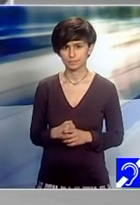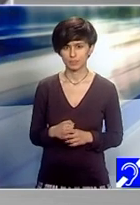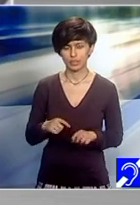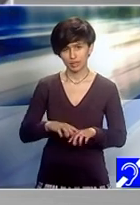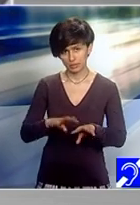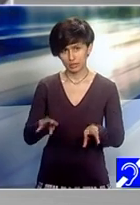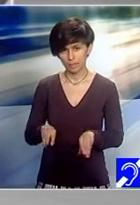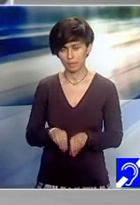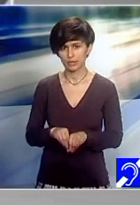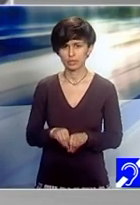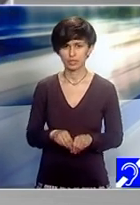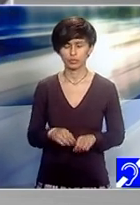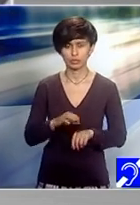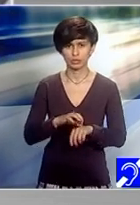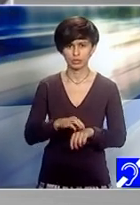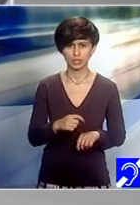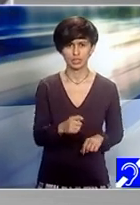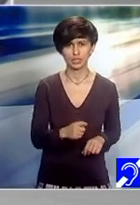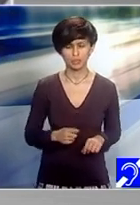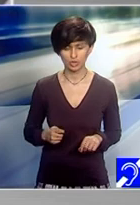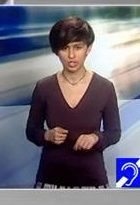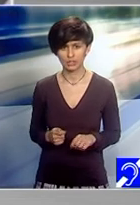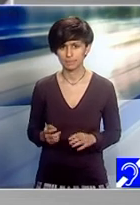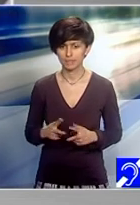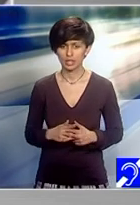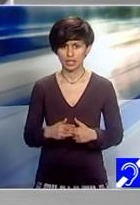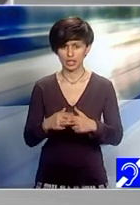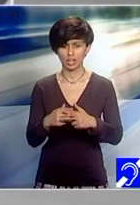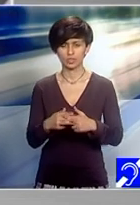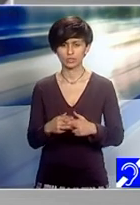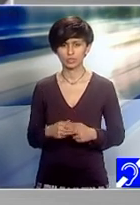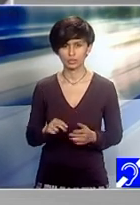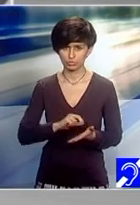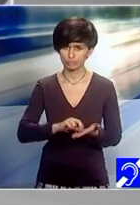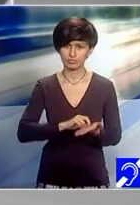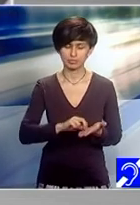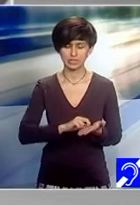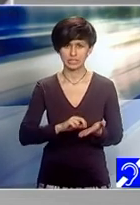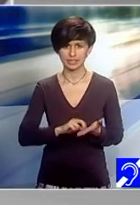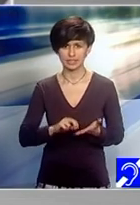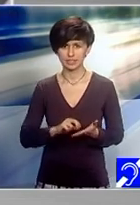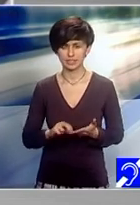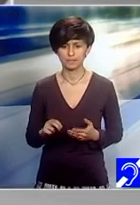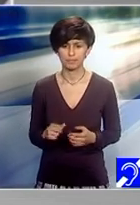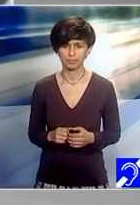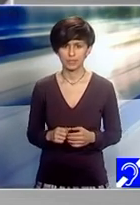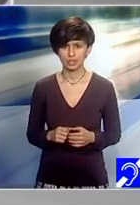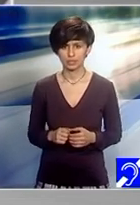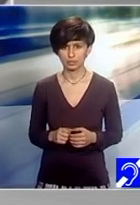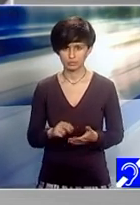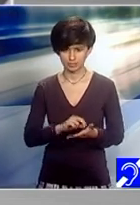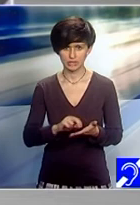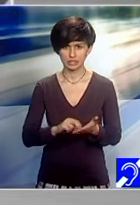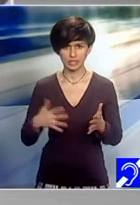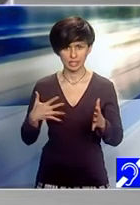referent din proiectul nostru care o ajută cu partea de scris pe formularele respective, partea de evidență a